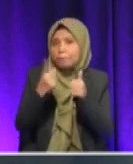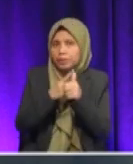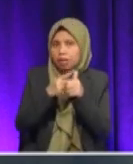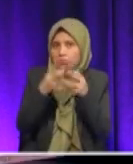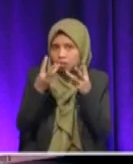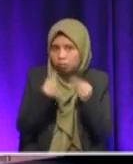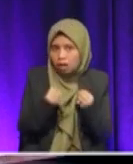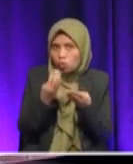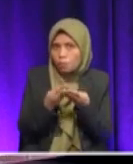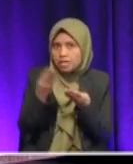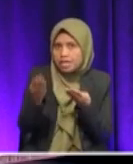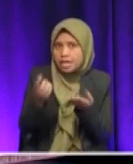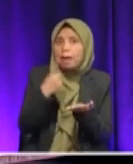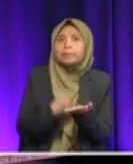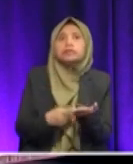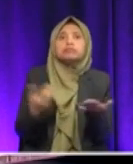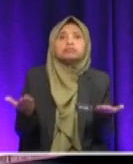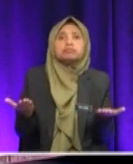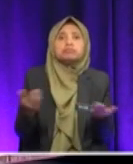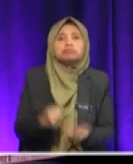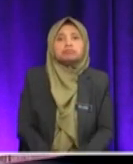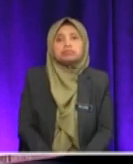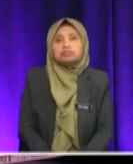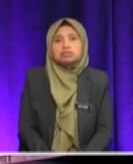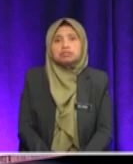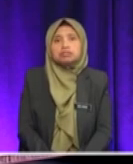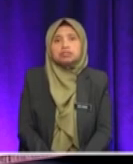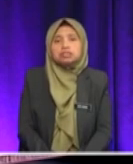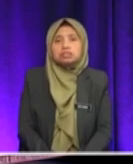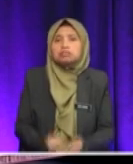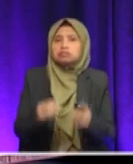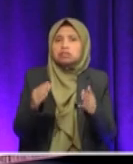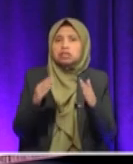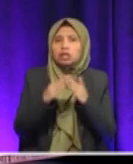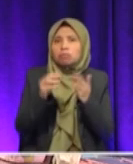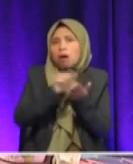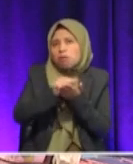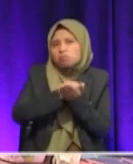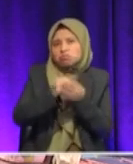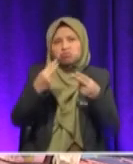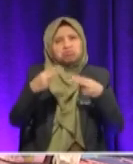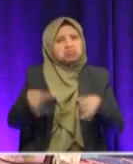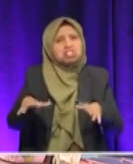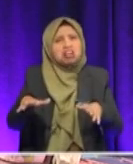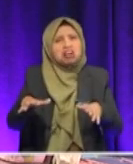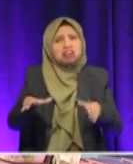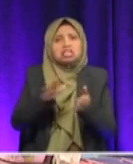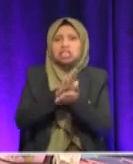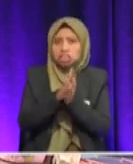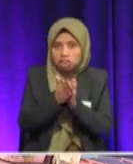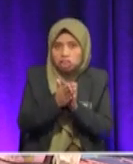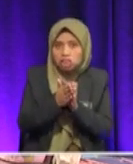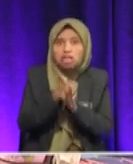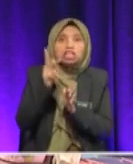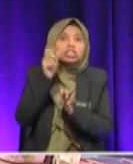gua cuma Tengok aja Kak rumah pemadam saya hilang Cikgu Hah Bagi